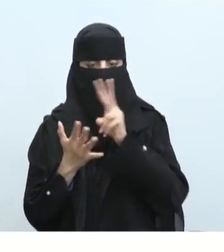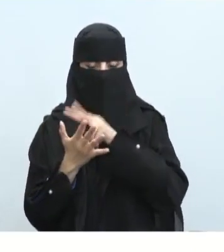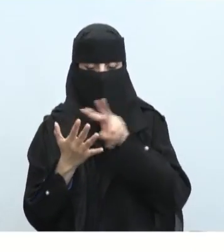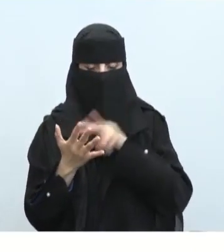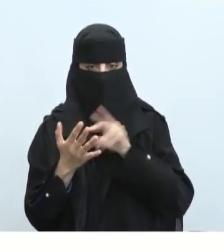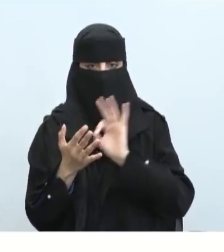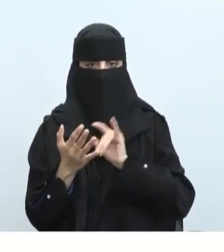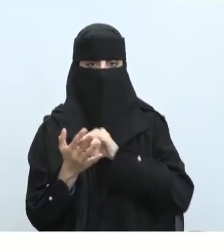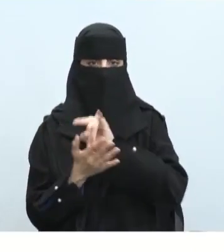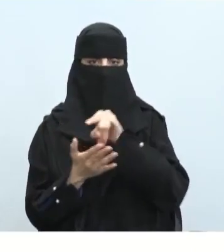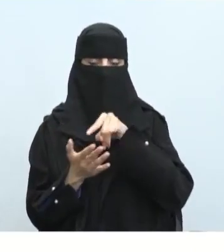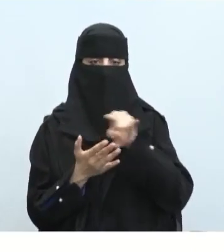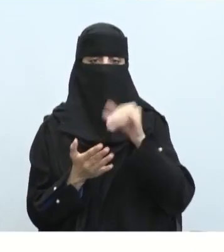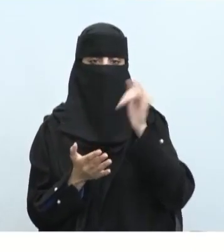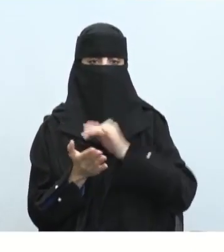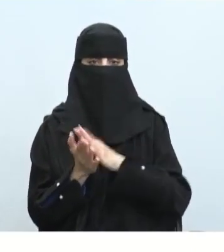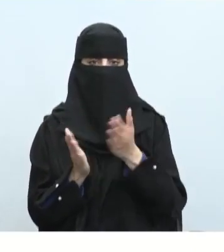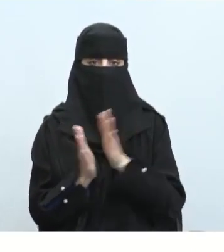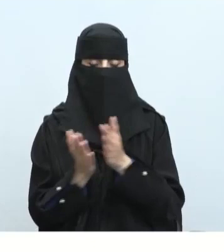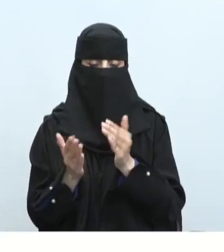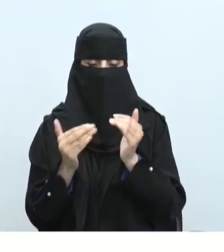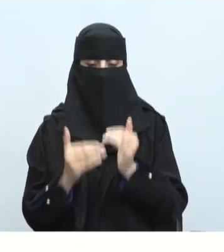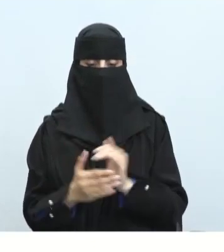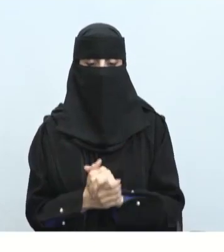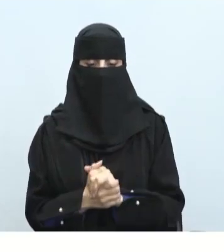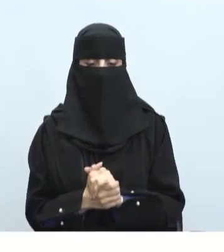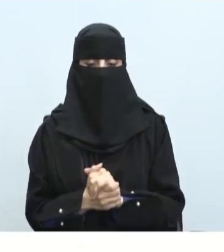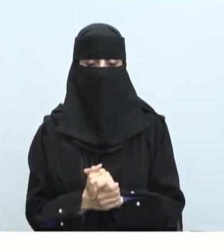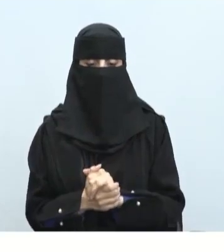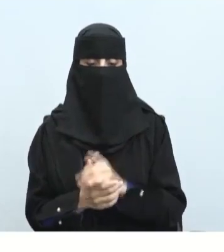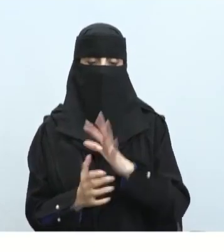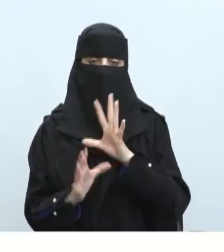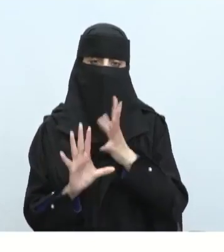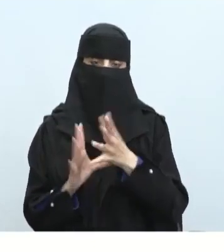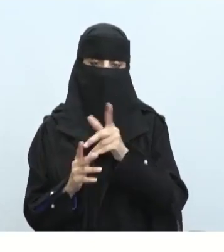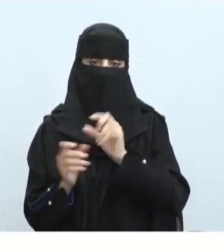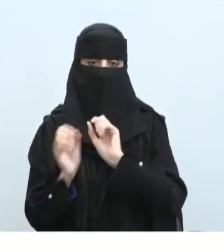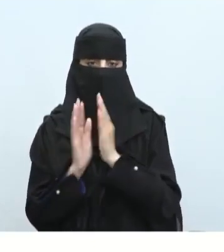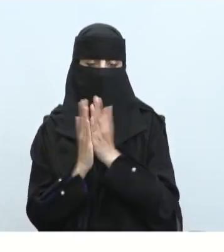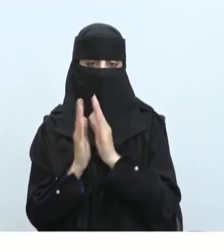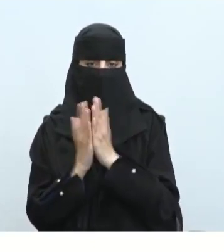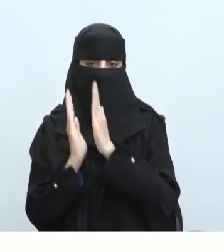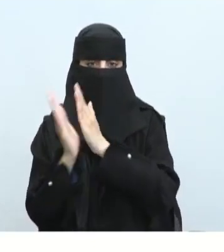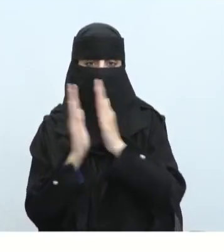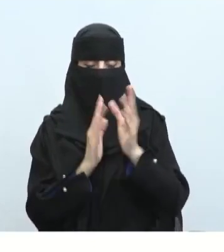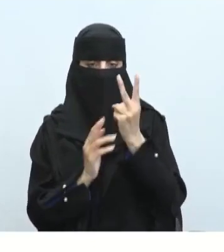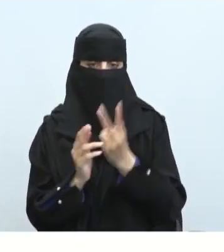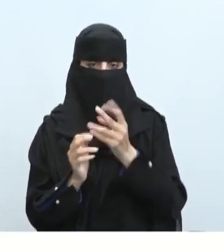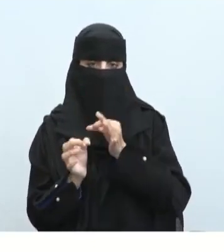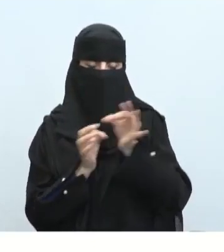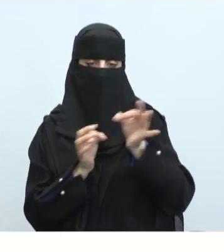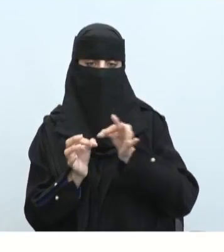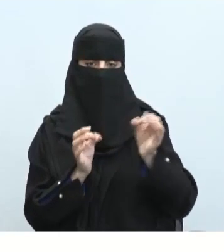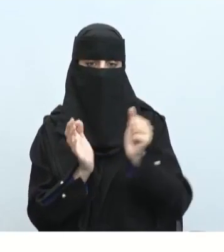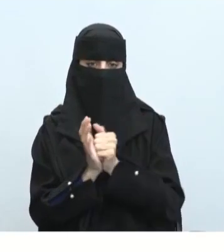عبر الصفحات لعل المكتبتين قريبتان من المنزل